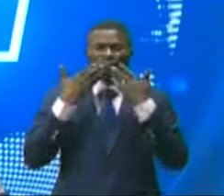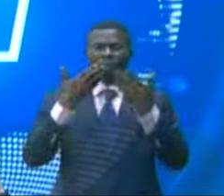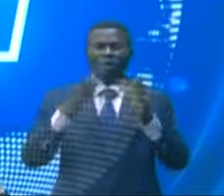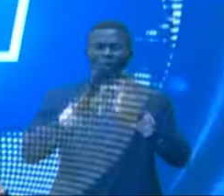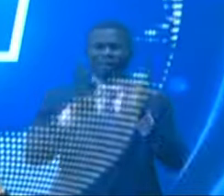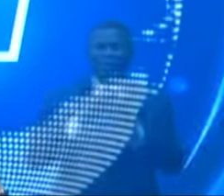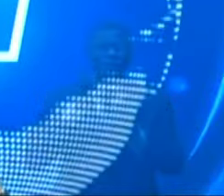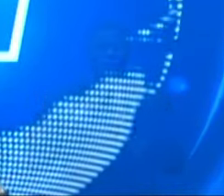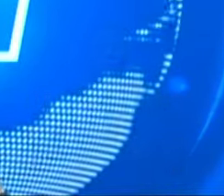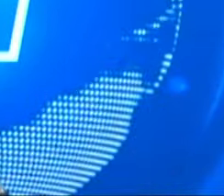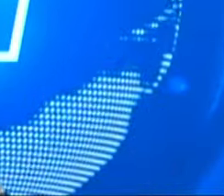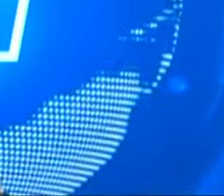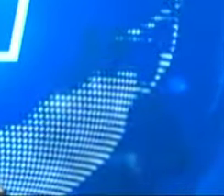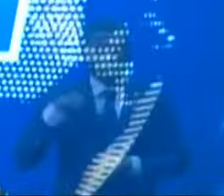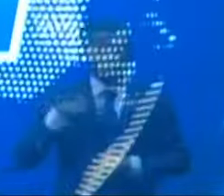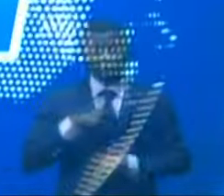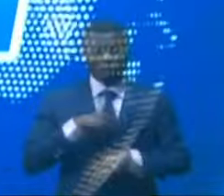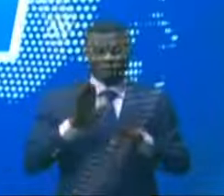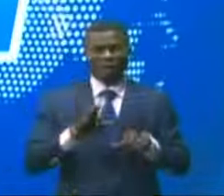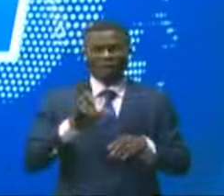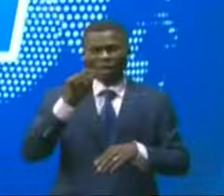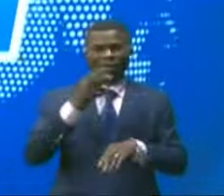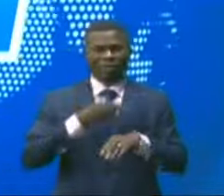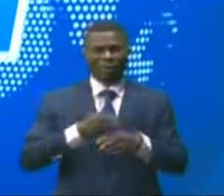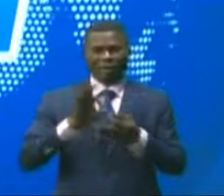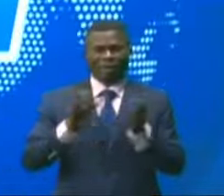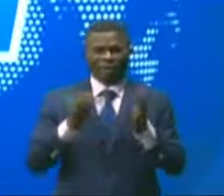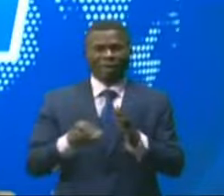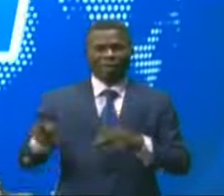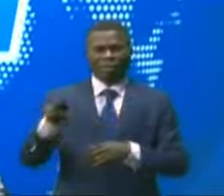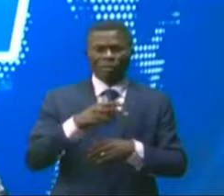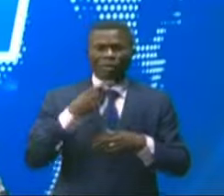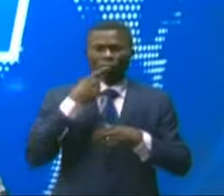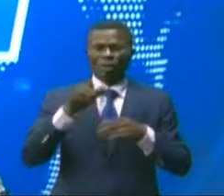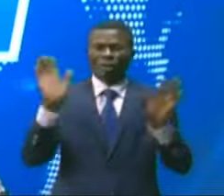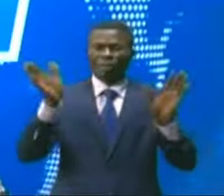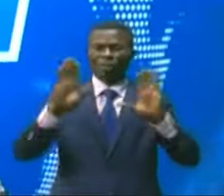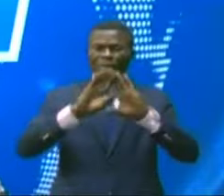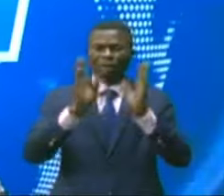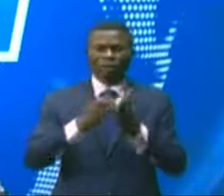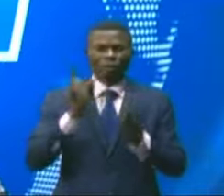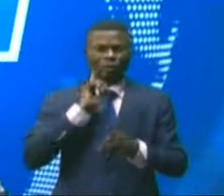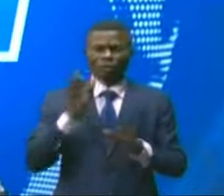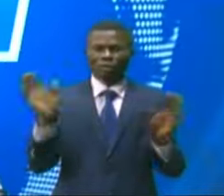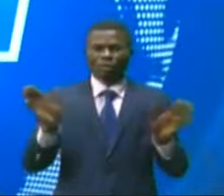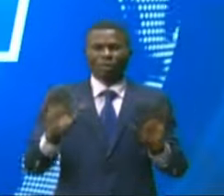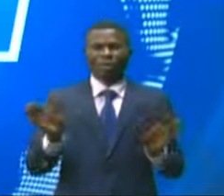l'avoir suivi. Nadine Kilosho Mastadjabou revient à 20h pour la suite de l'actualité. Au revoir.